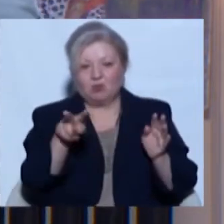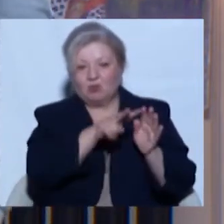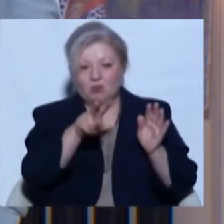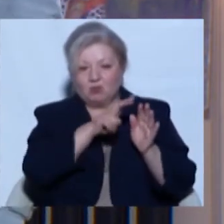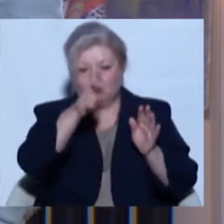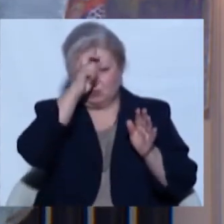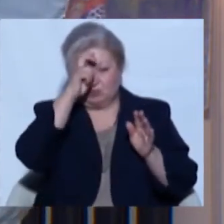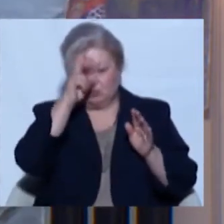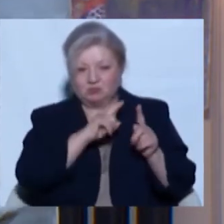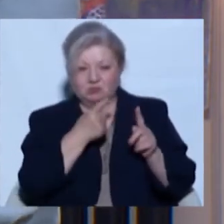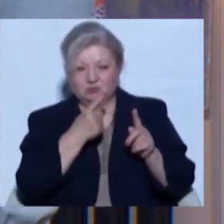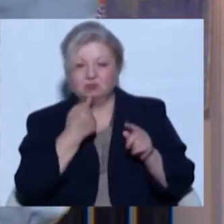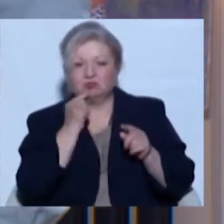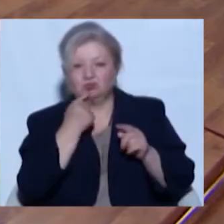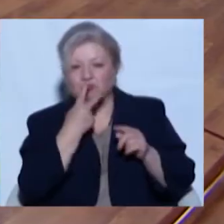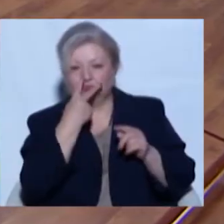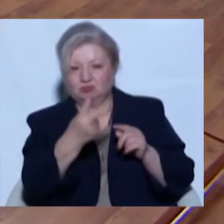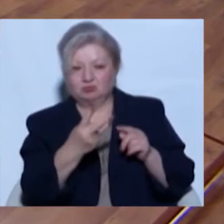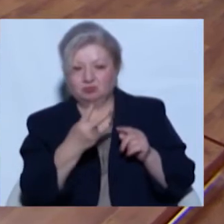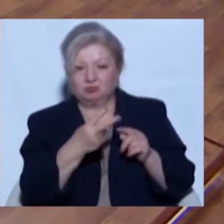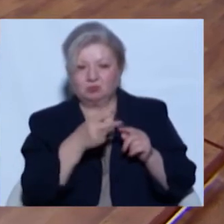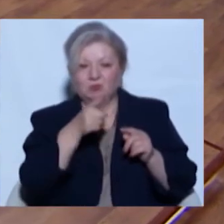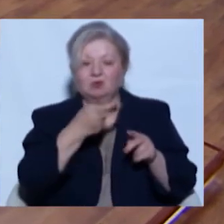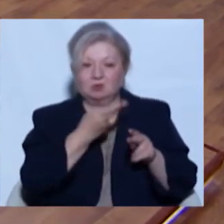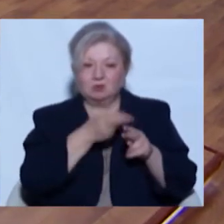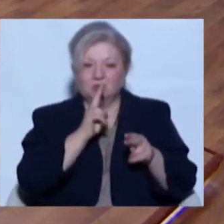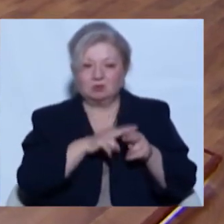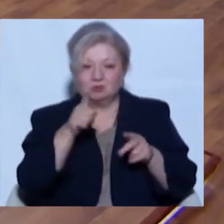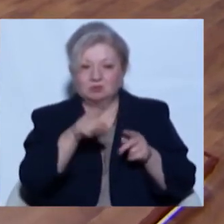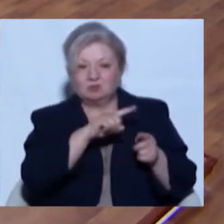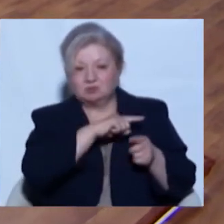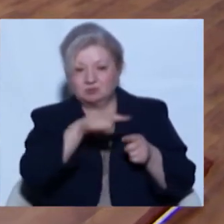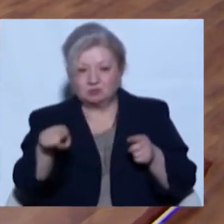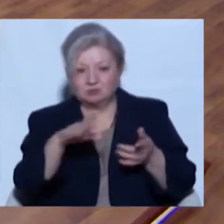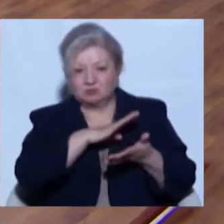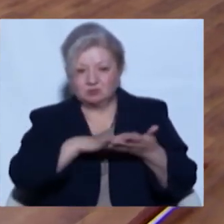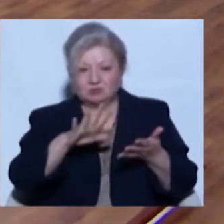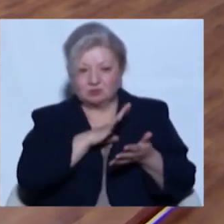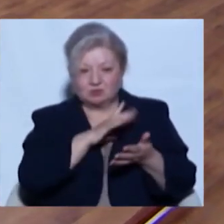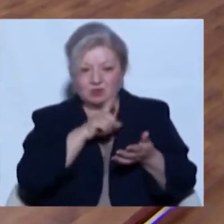ეჭვის თვალი დაუწყო ერეკლეს ყურება. ამას მოჰყვა სწორედ ირანის